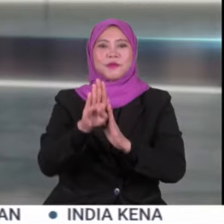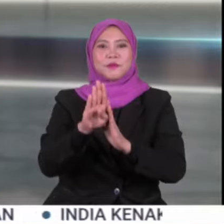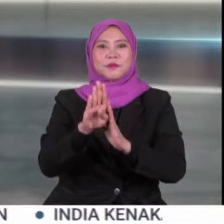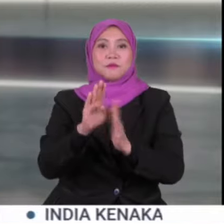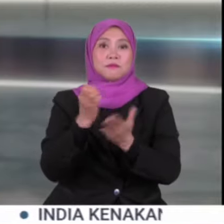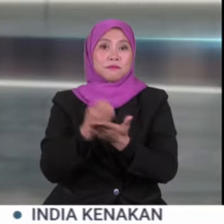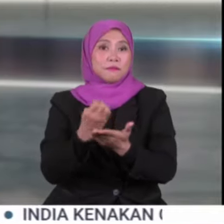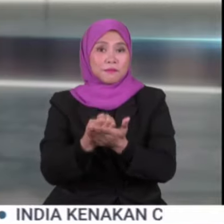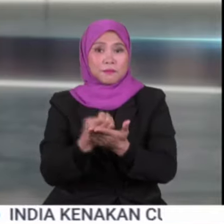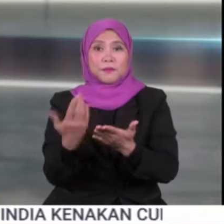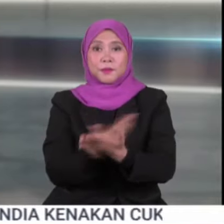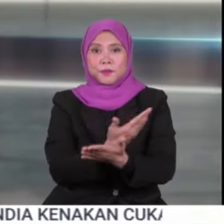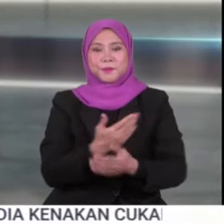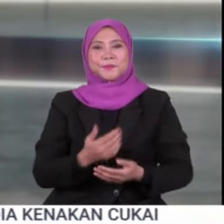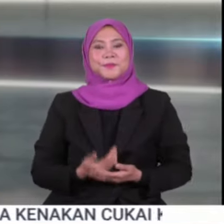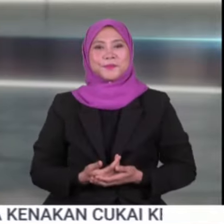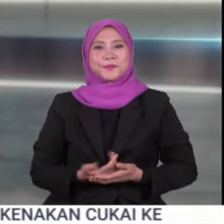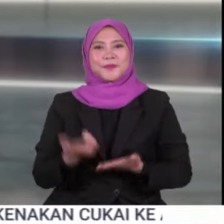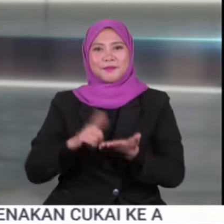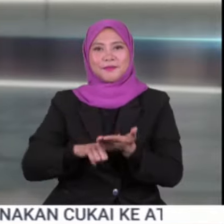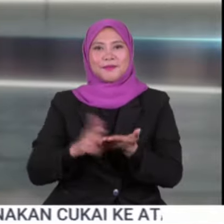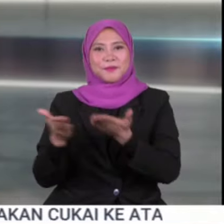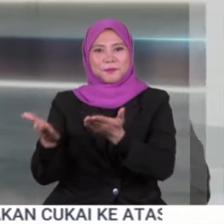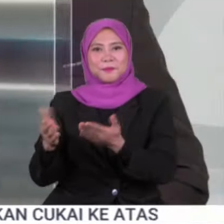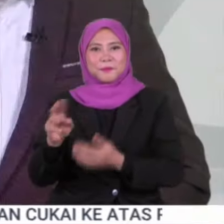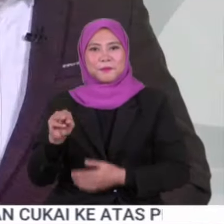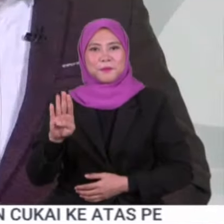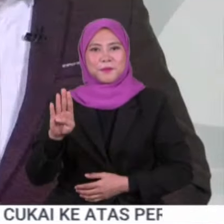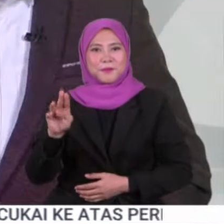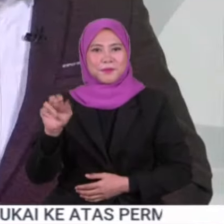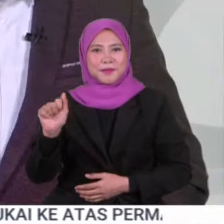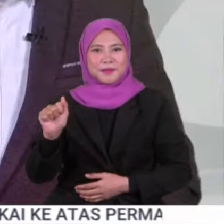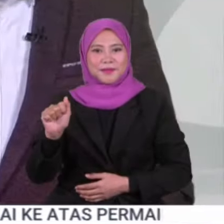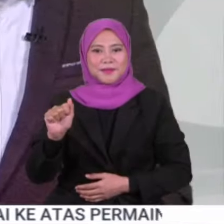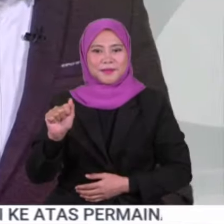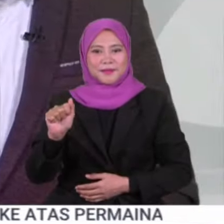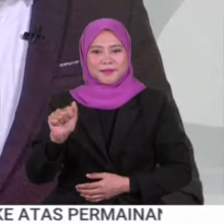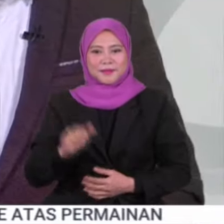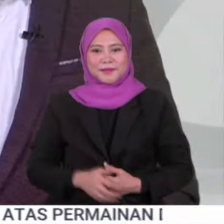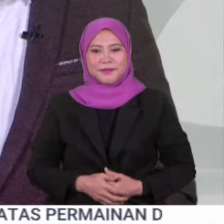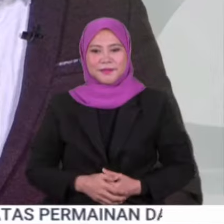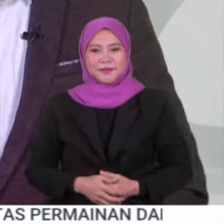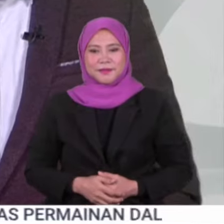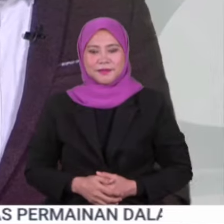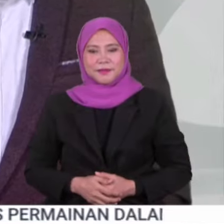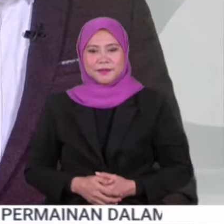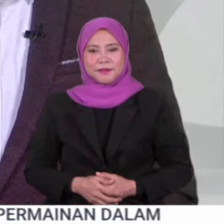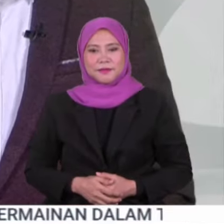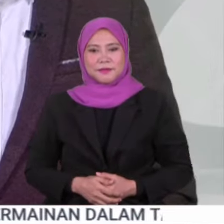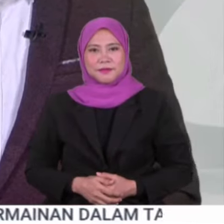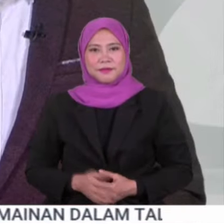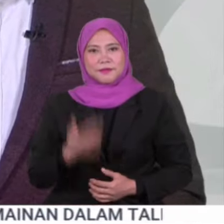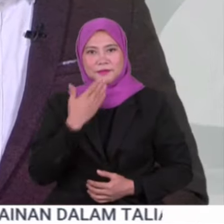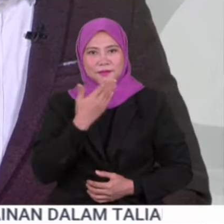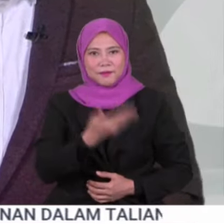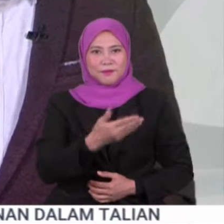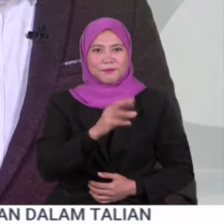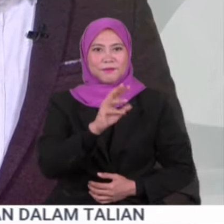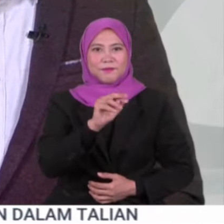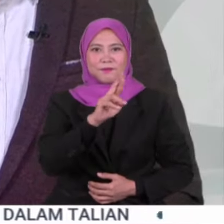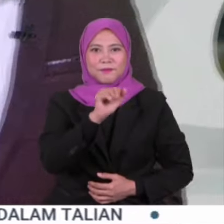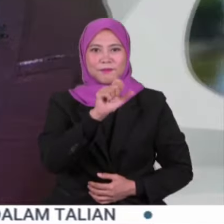sektor ekonomi baru. Perinciannya bersama Buma Win. Silakan Buma. Baik, terima kasih